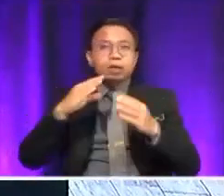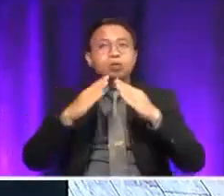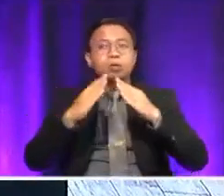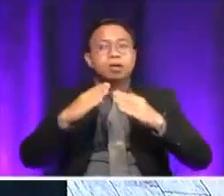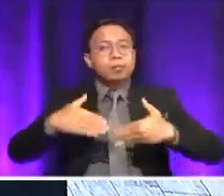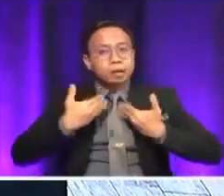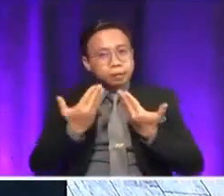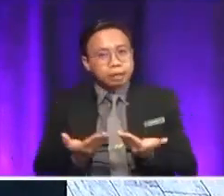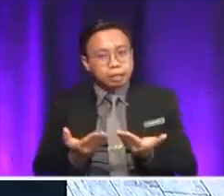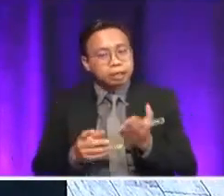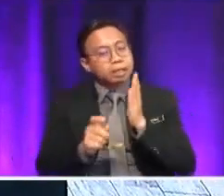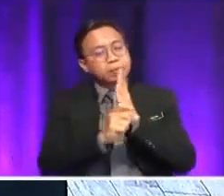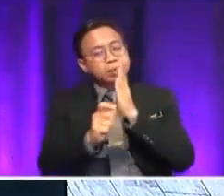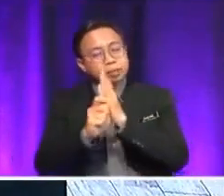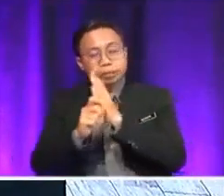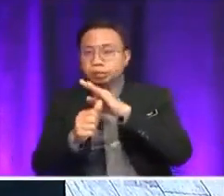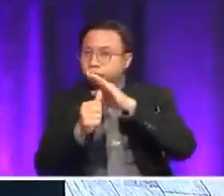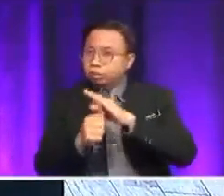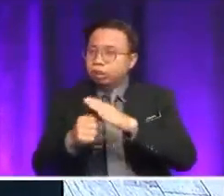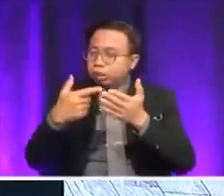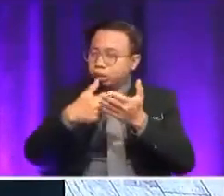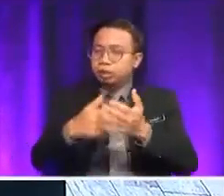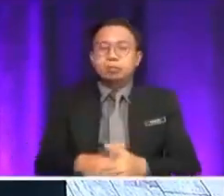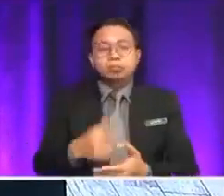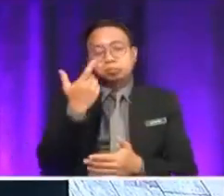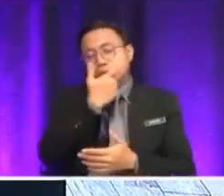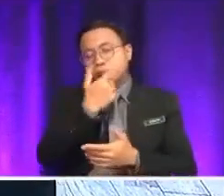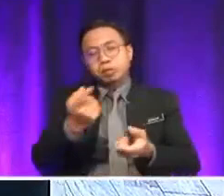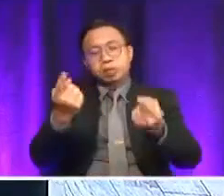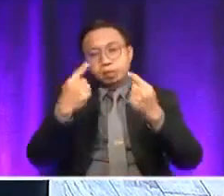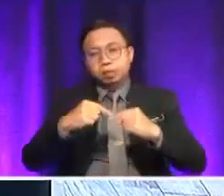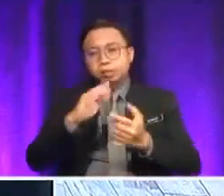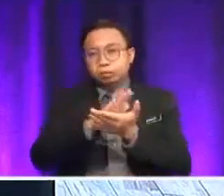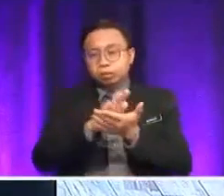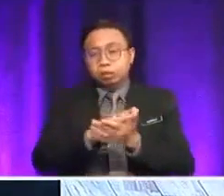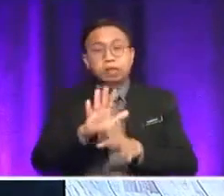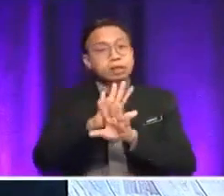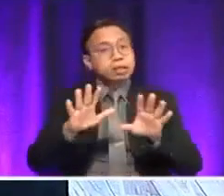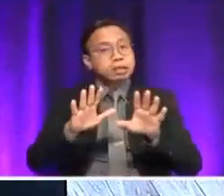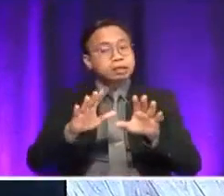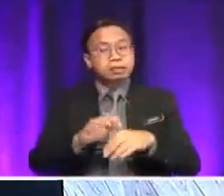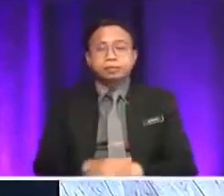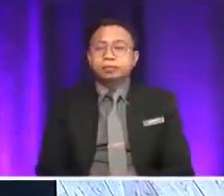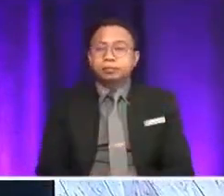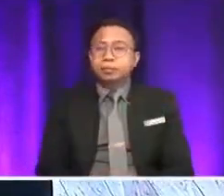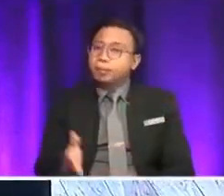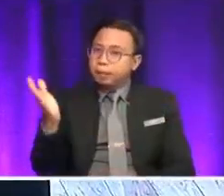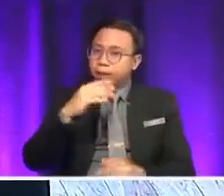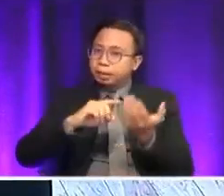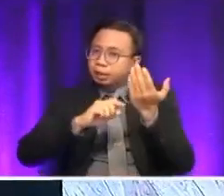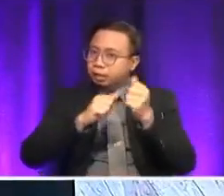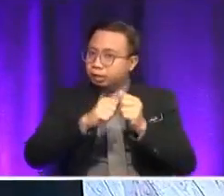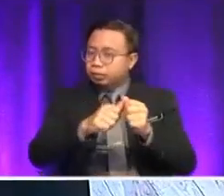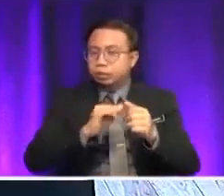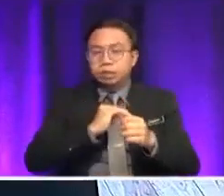cikgu. Lagi saya tambah stres nanti. Saya tak nak datang sekolah macam ni cikgu. Jangan macam tu. Okey. Mari ikut saya. Saya akan ajar